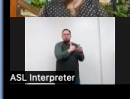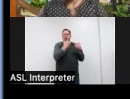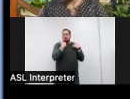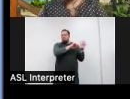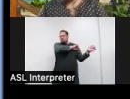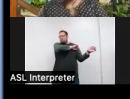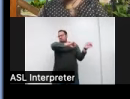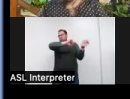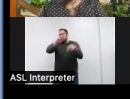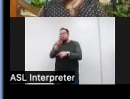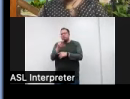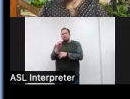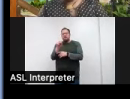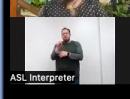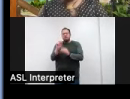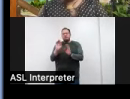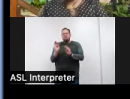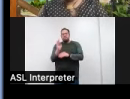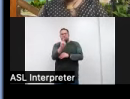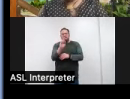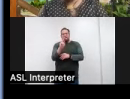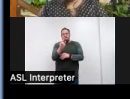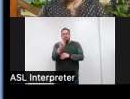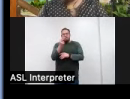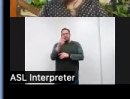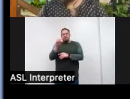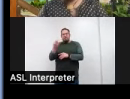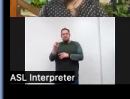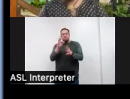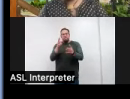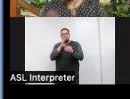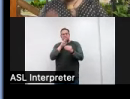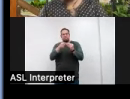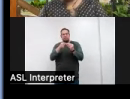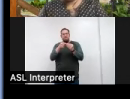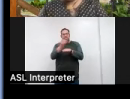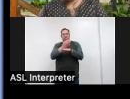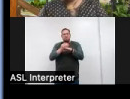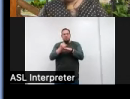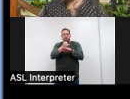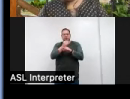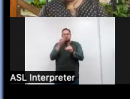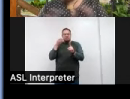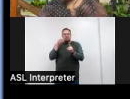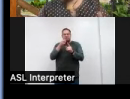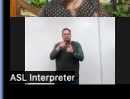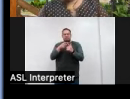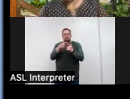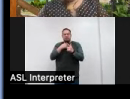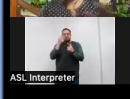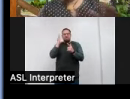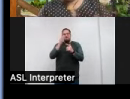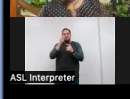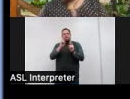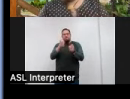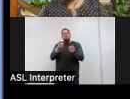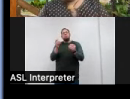I can pass it back to Kathleen if you want to talk about the Marshall. سوف أعود إلى كاثلين. Go back to kind of giving you kind